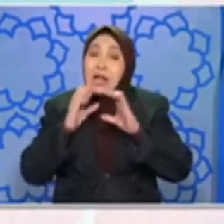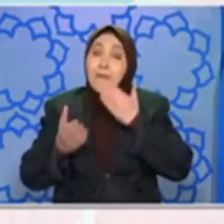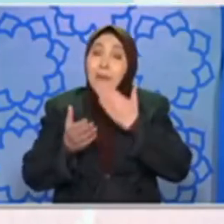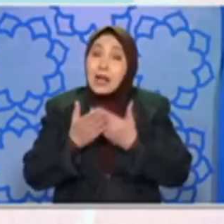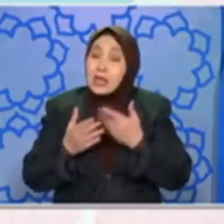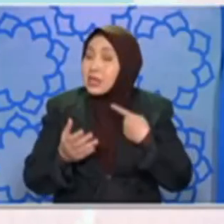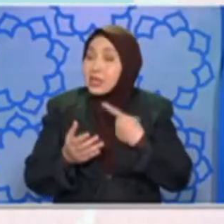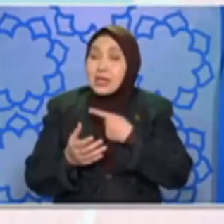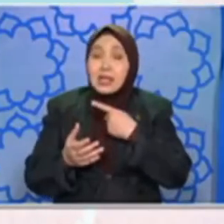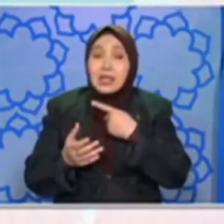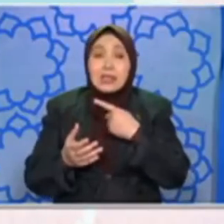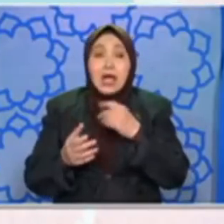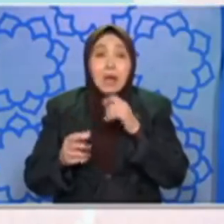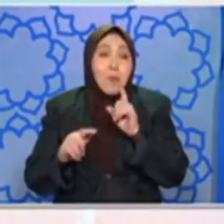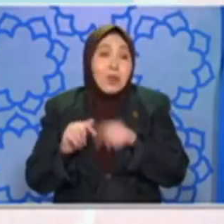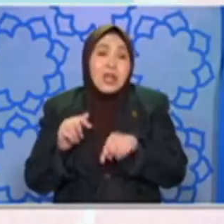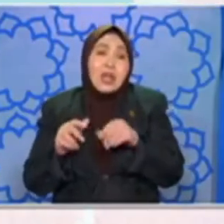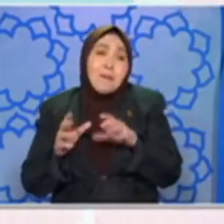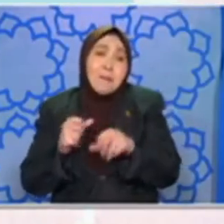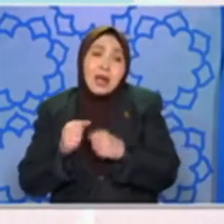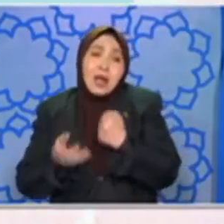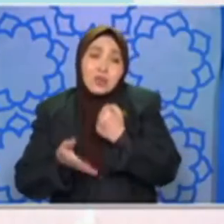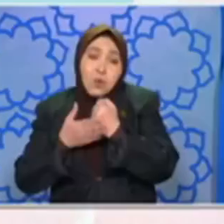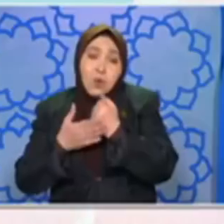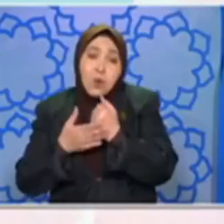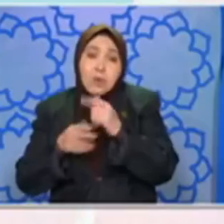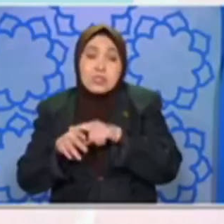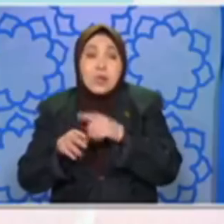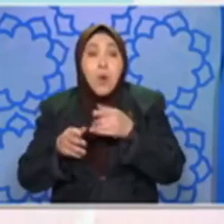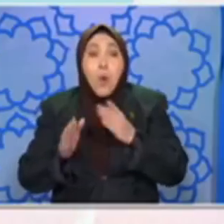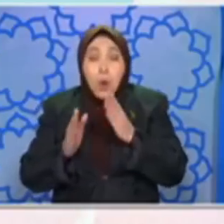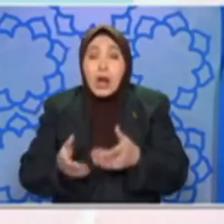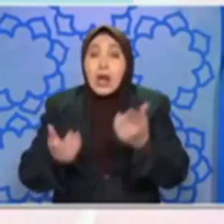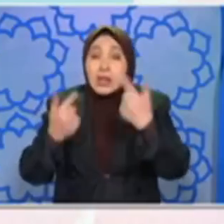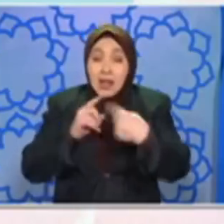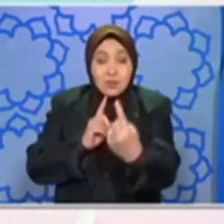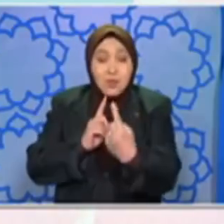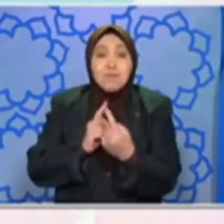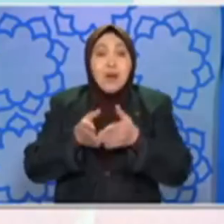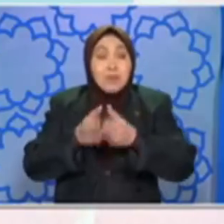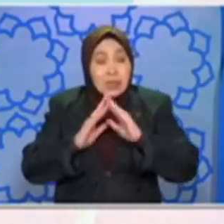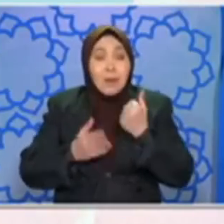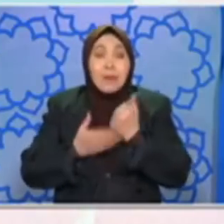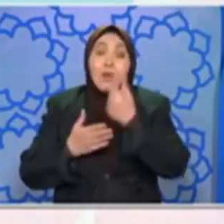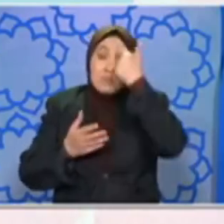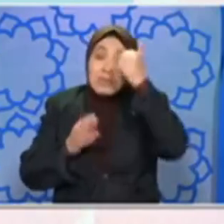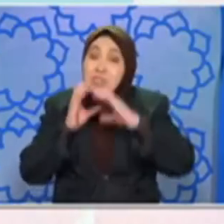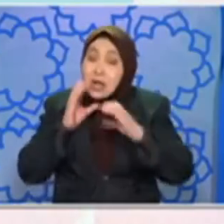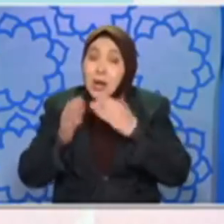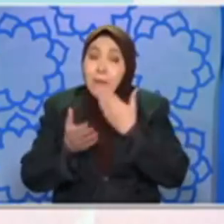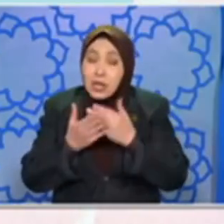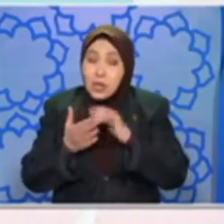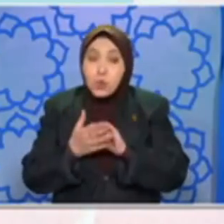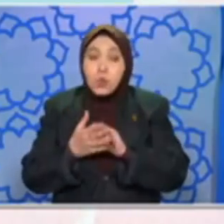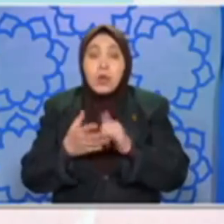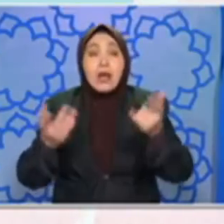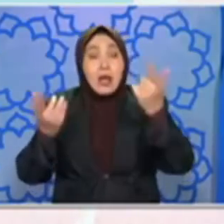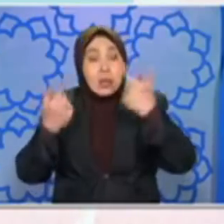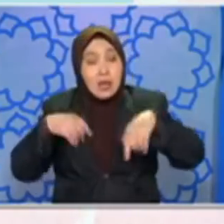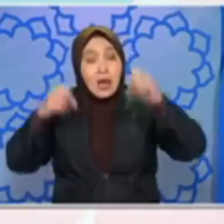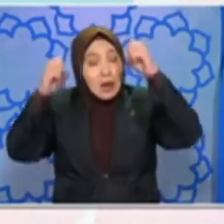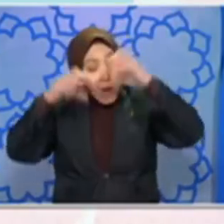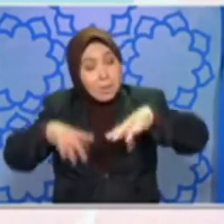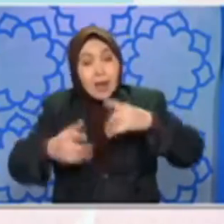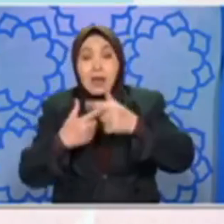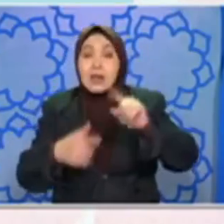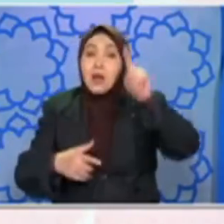dapat menolong orang lain ketika orang lain memohon pertolongan, kerana bercakap baik itu akan mengundang rahmat daripada Allah